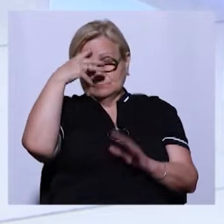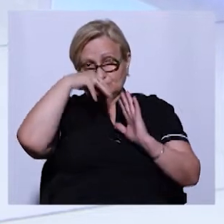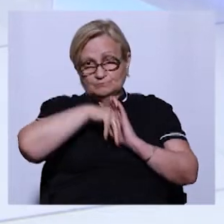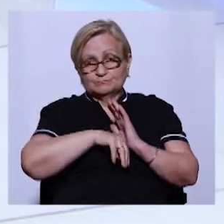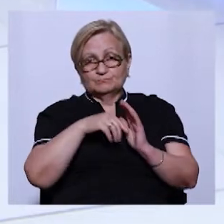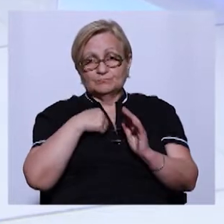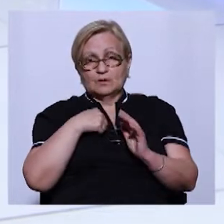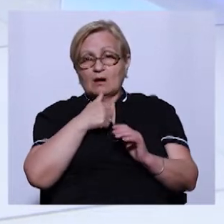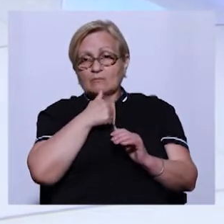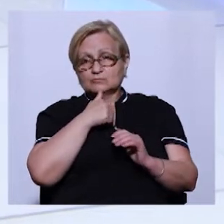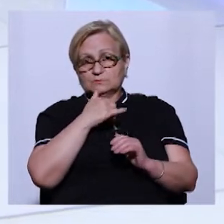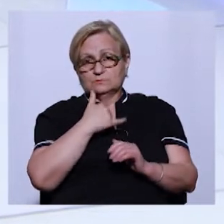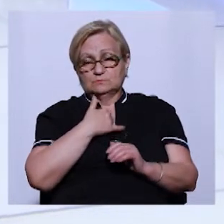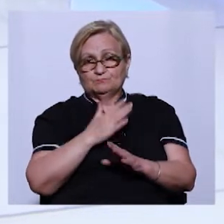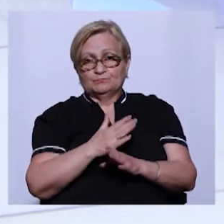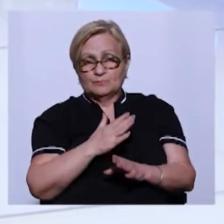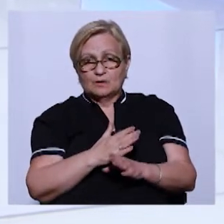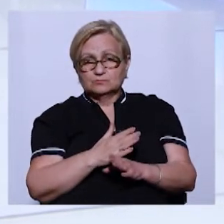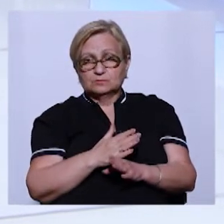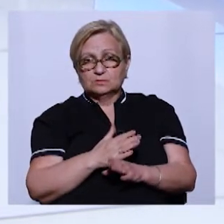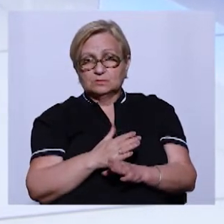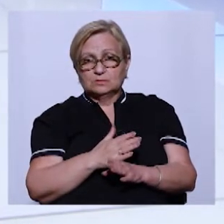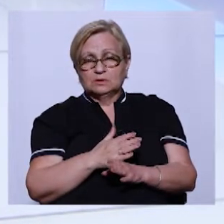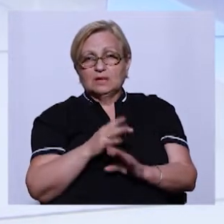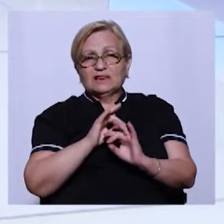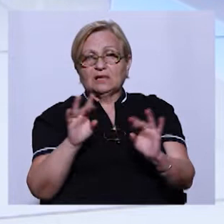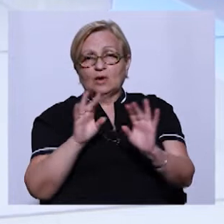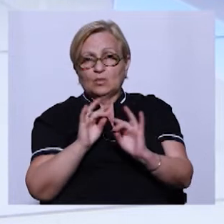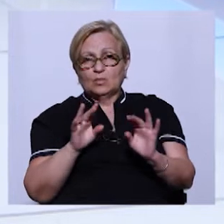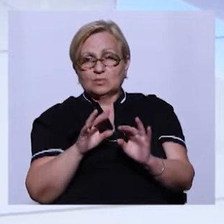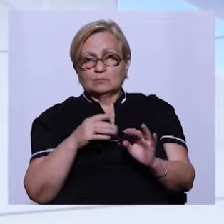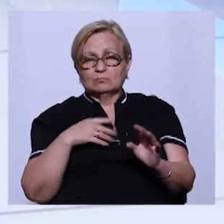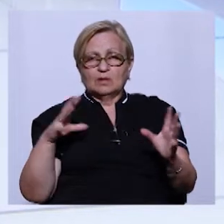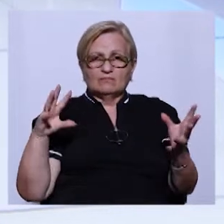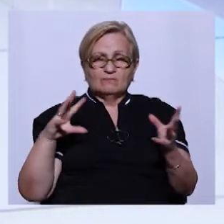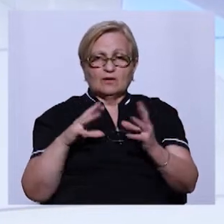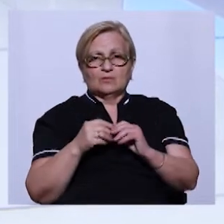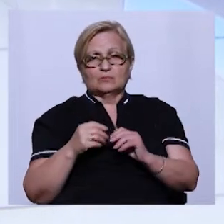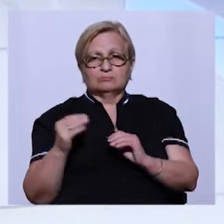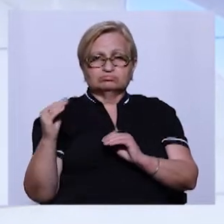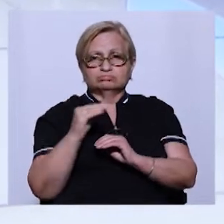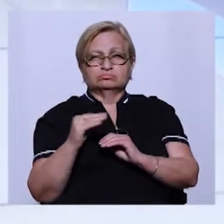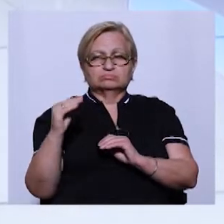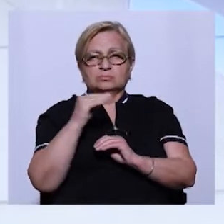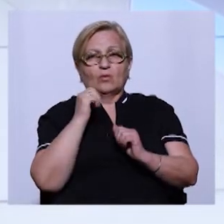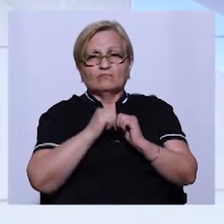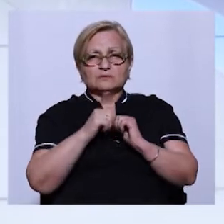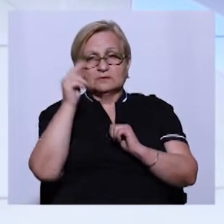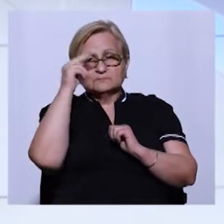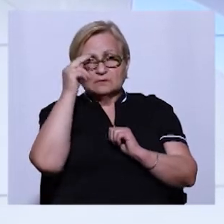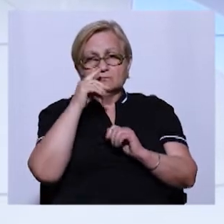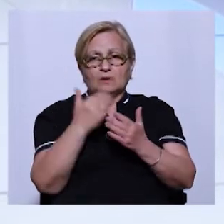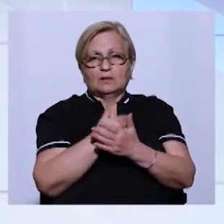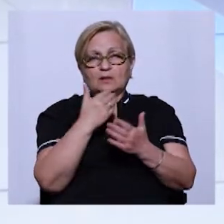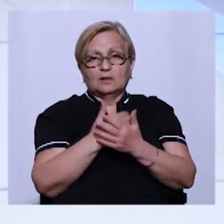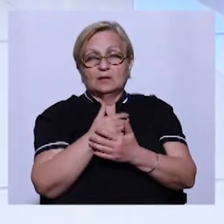თეორიული და გამოცდილება. გამოცდილება, თეორია, გამოცდილება ერთად ვაგროვებ ამ ცოდნას ყოველდღიურად.